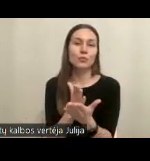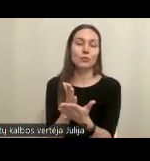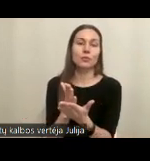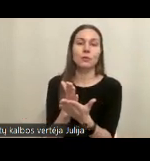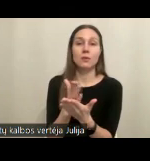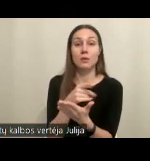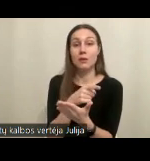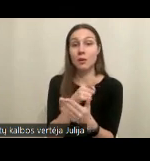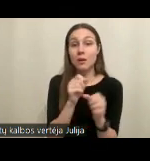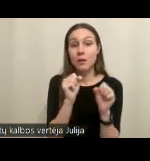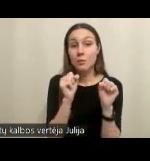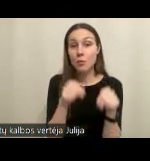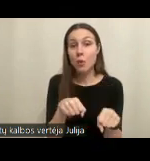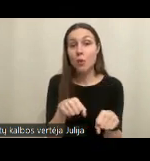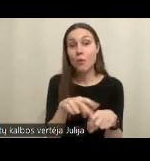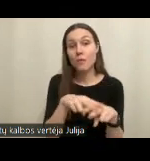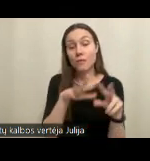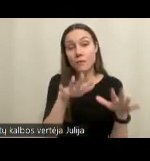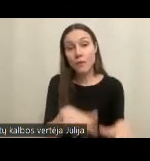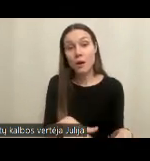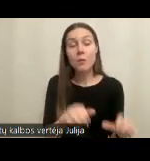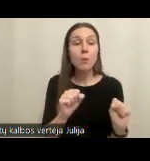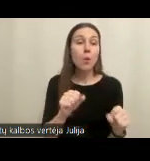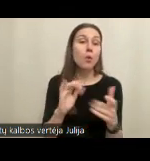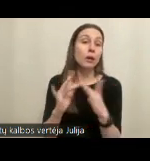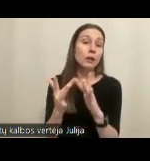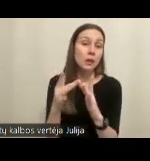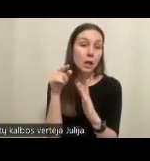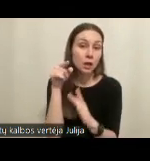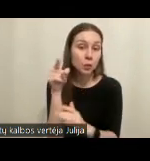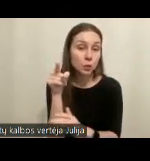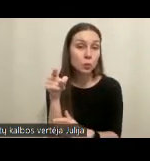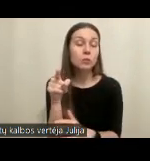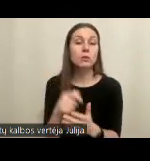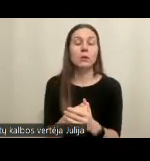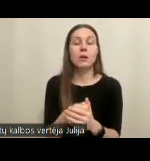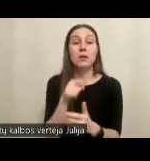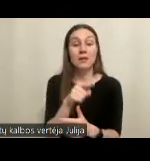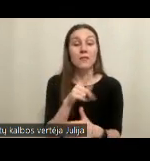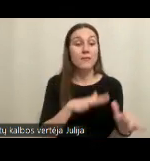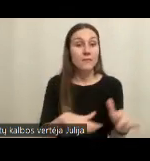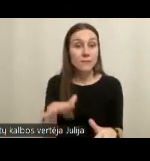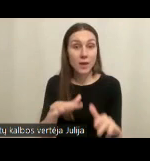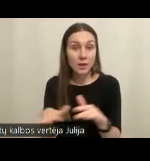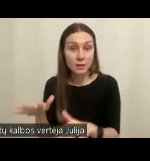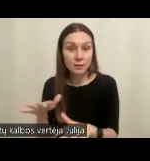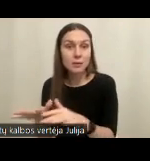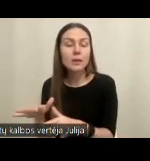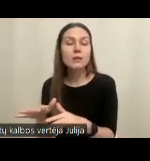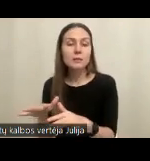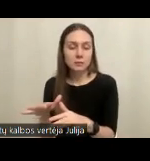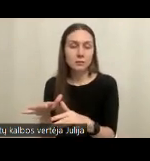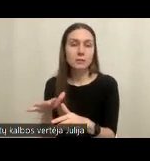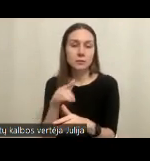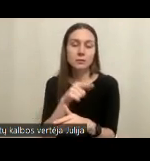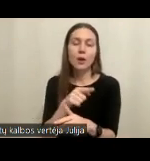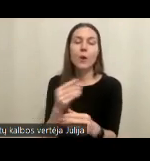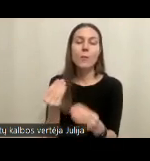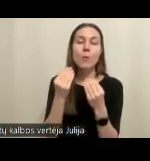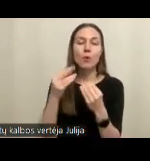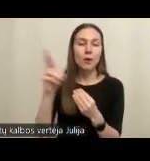būti vietoje, taip pat gali būti internetu ir panašiai. Ir visos šitos veiklos lemia geresnius